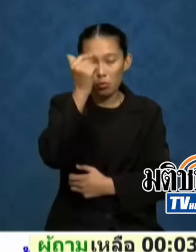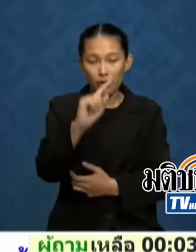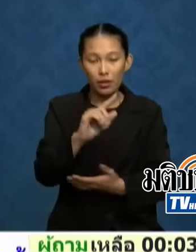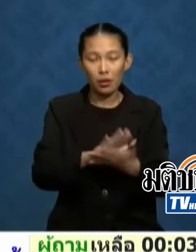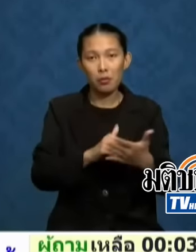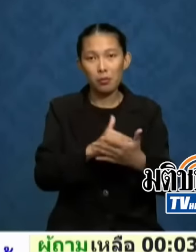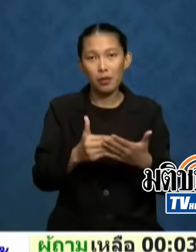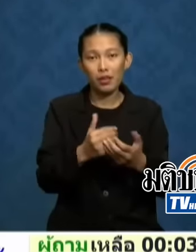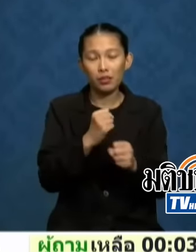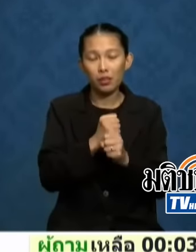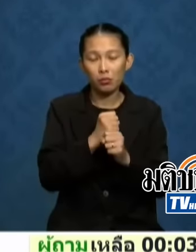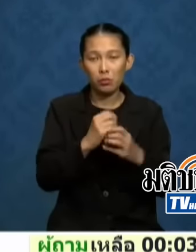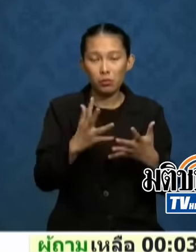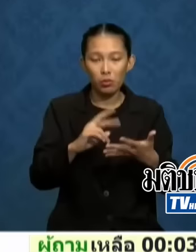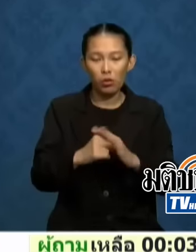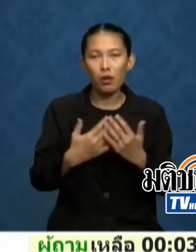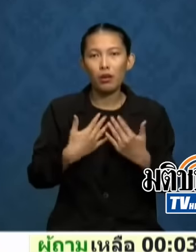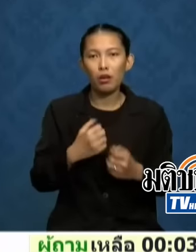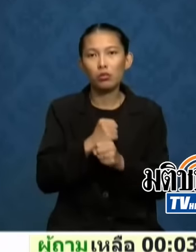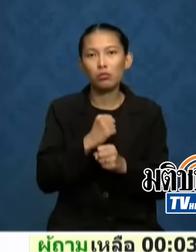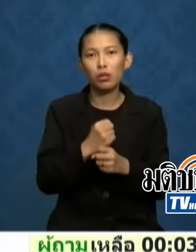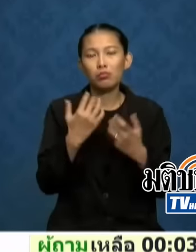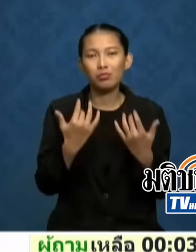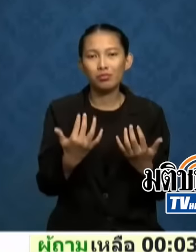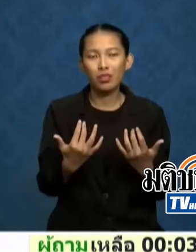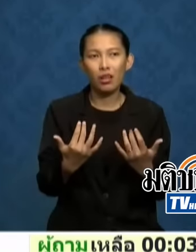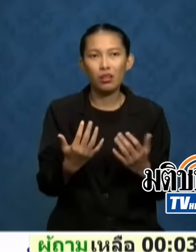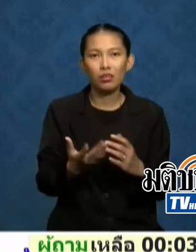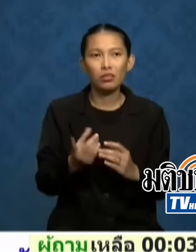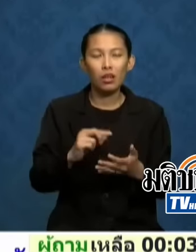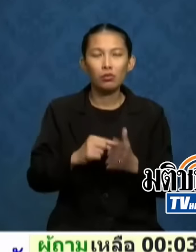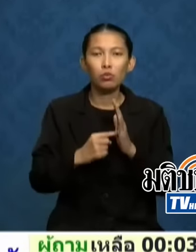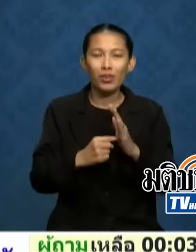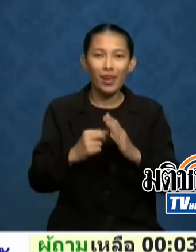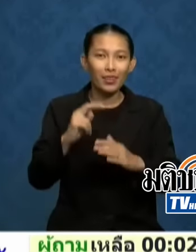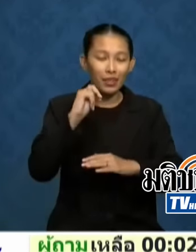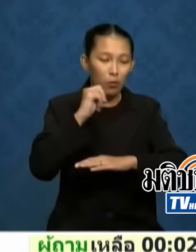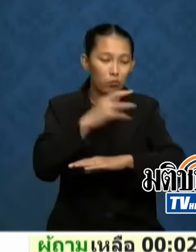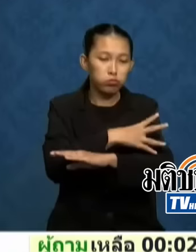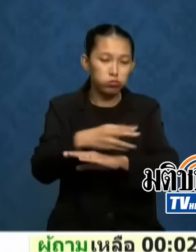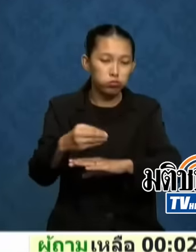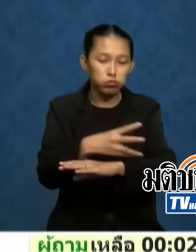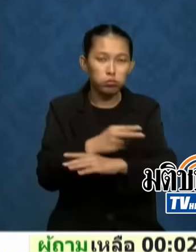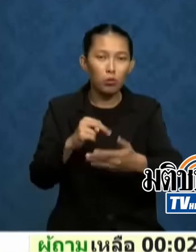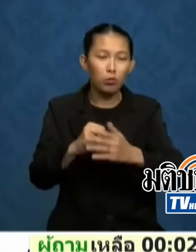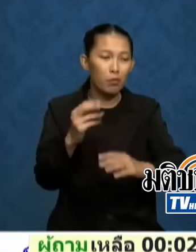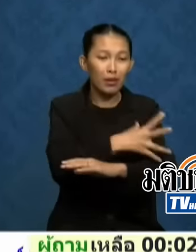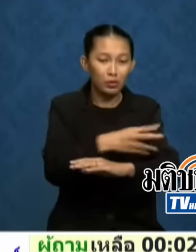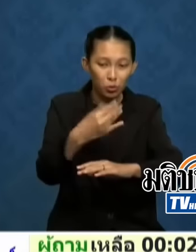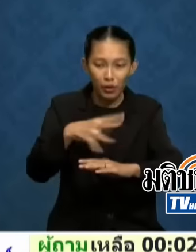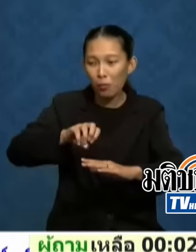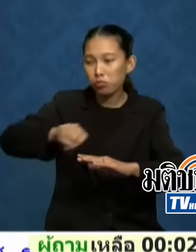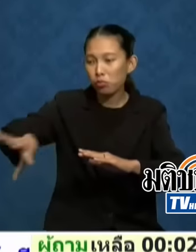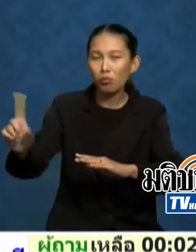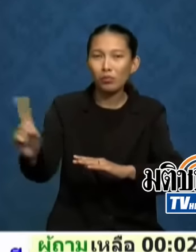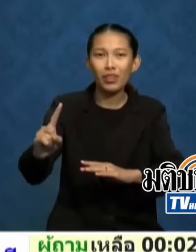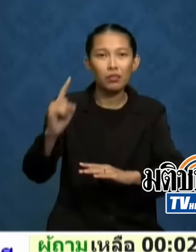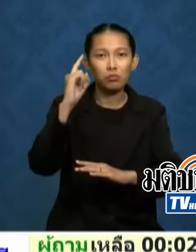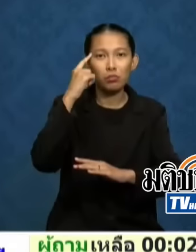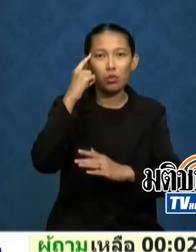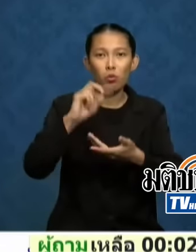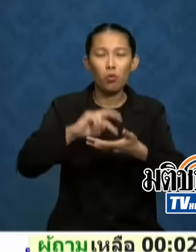มือตรงนี้มันทำให้เราทำงานช้ากันไปหนึ่งขั้นเอาง่ายคือเรื่องของการตั้งเครื่องสูบน้ำจะสูบจากไหนจะส่งไปที่ไหนเรื่องแค่นี้ท่าน